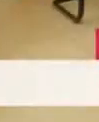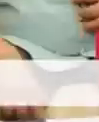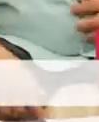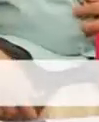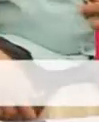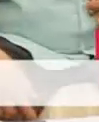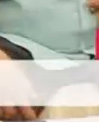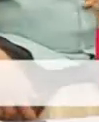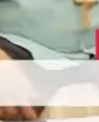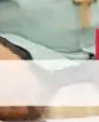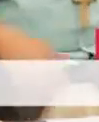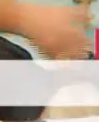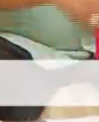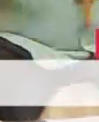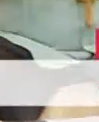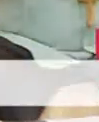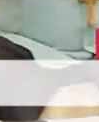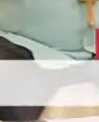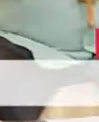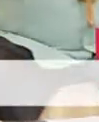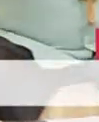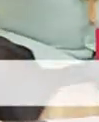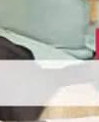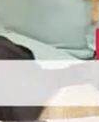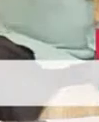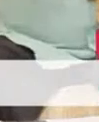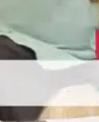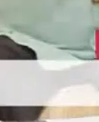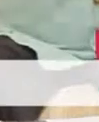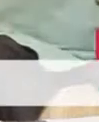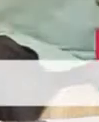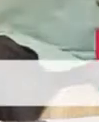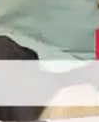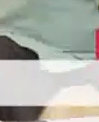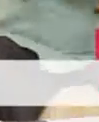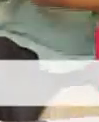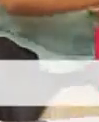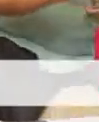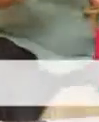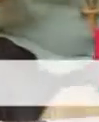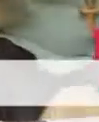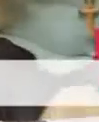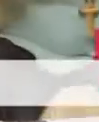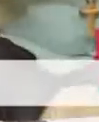sister? Smile, o. Oh. Lapit kay Bishop. Bless kay Bishop.